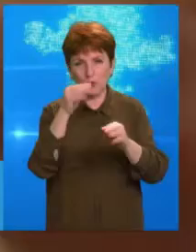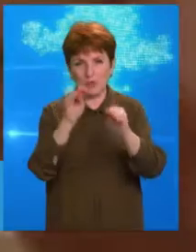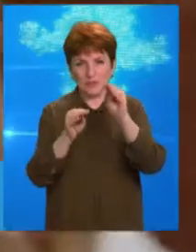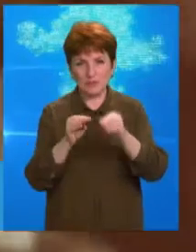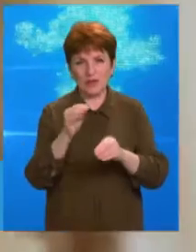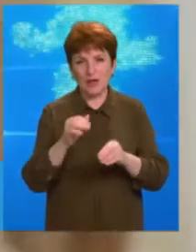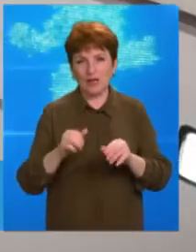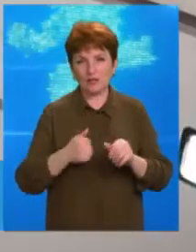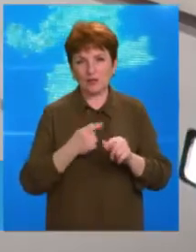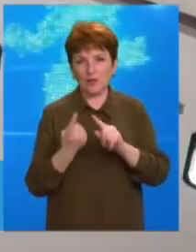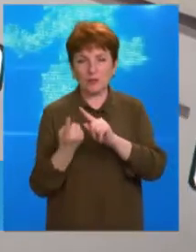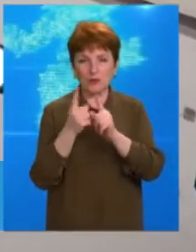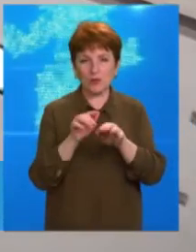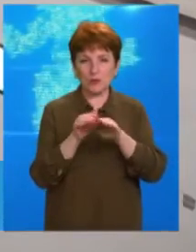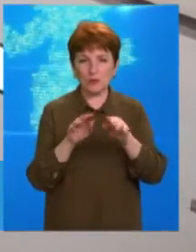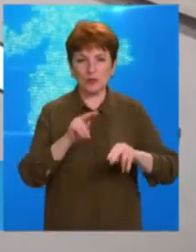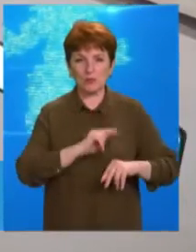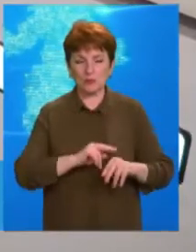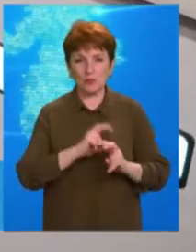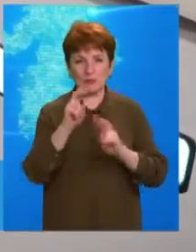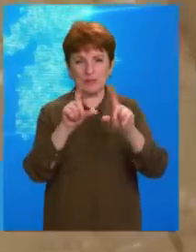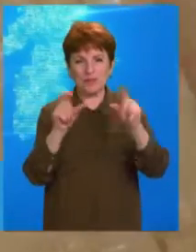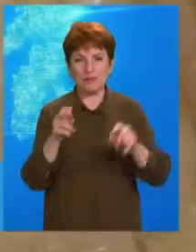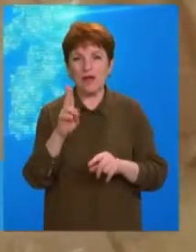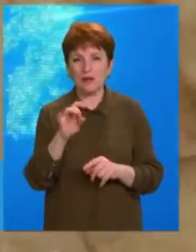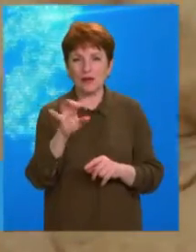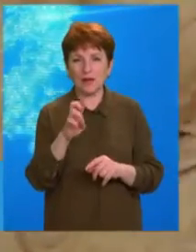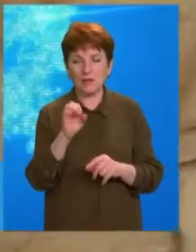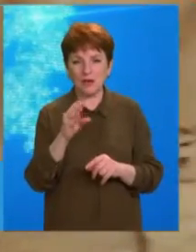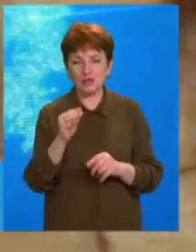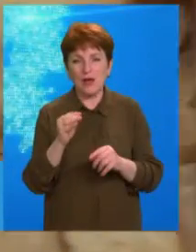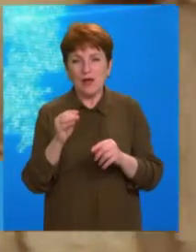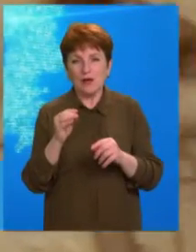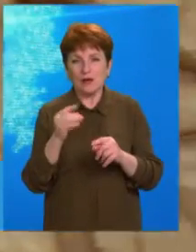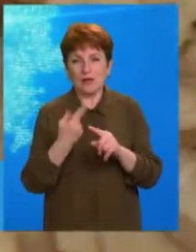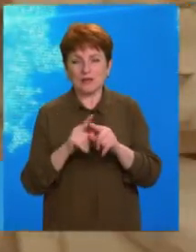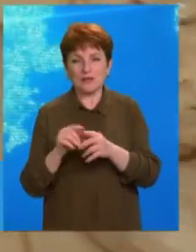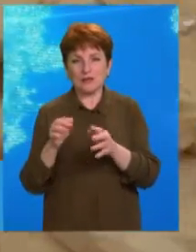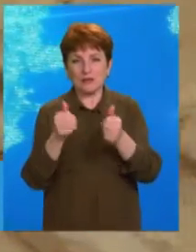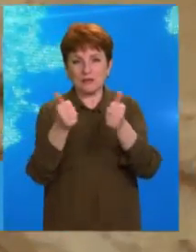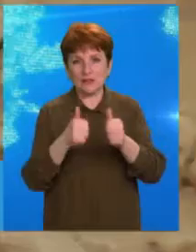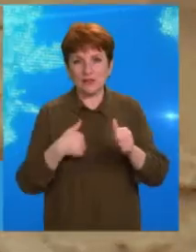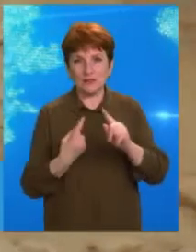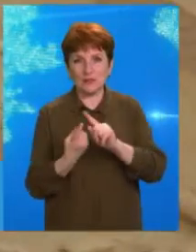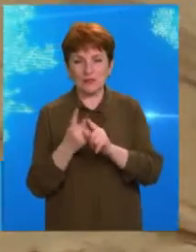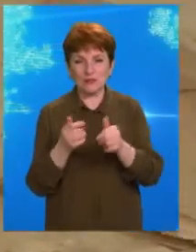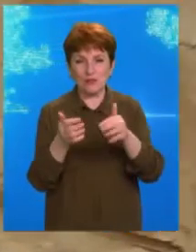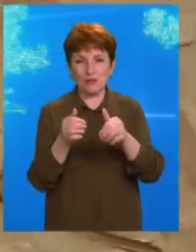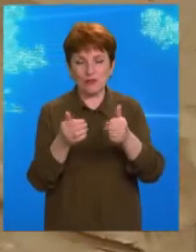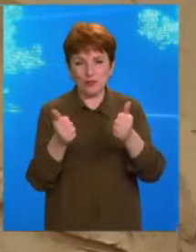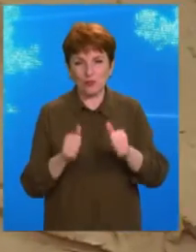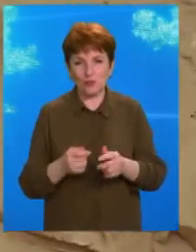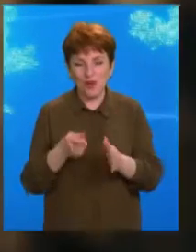фронтовых подвигов переходит к мирному труду на предприятиях Карабаша. Хаос сражений и резкие очертания солдат сменяются фигурами шахтеров